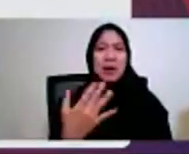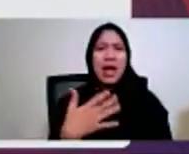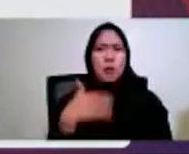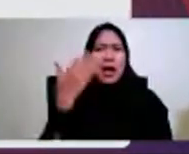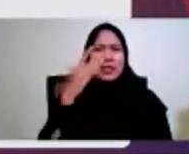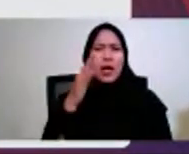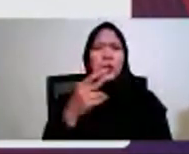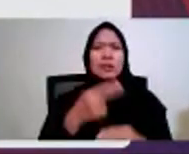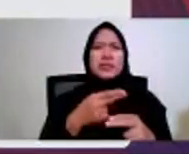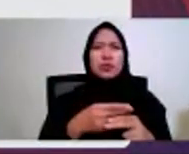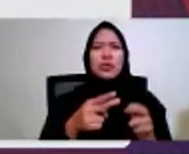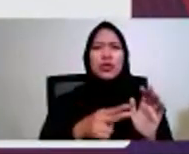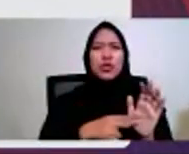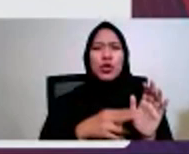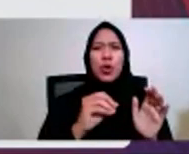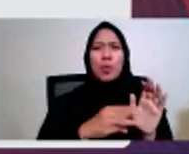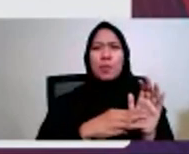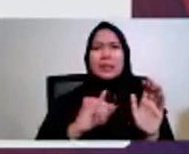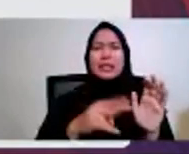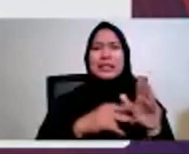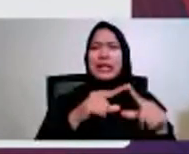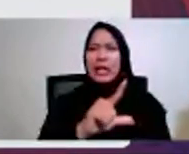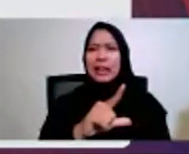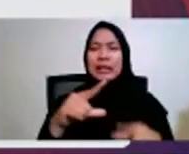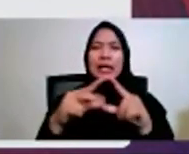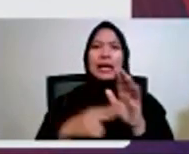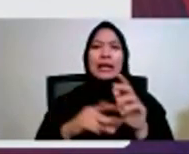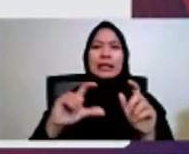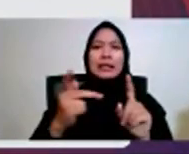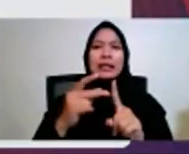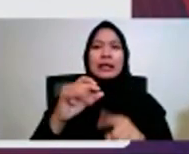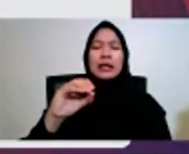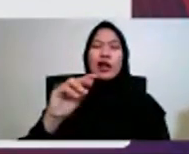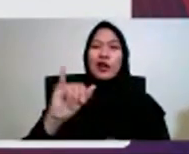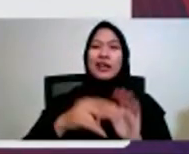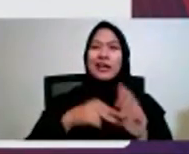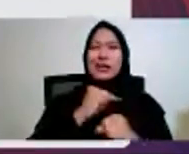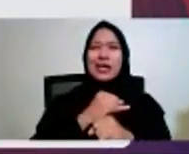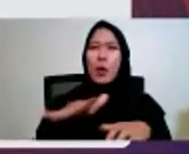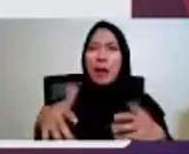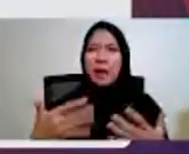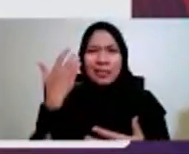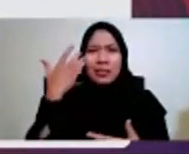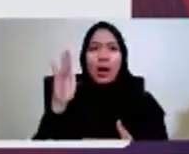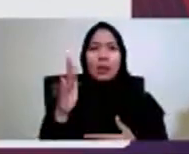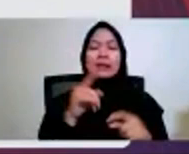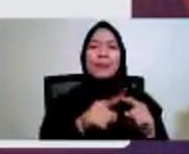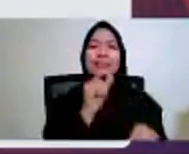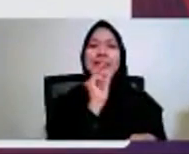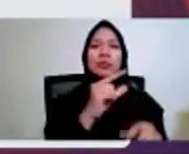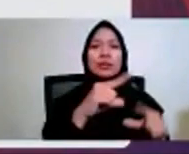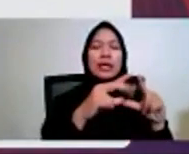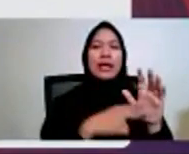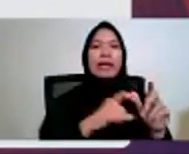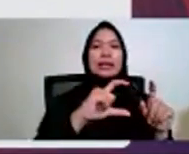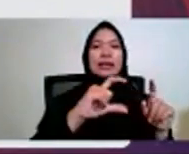nominal yang kering itu kue opo ya yang kita sebut dengan kering Angger adalah bagaimana sasaran